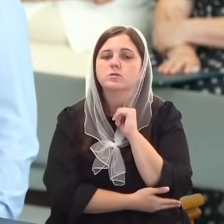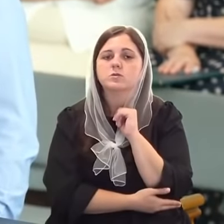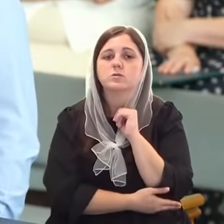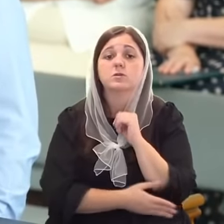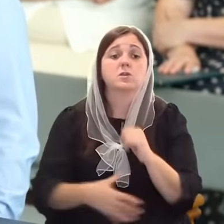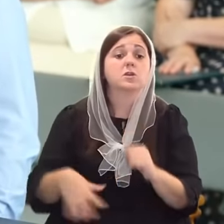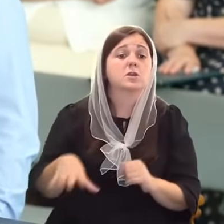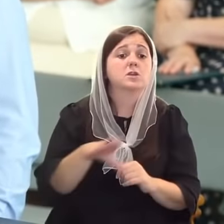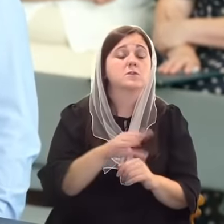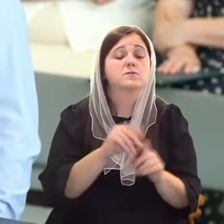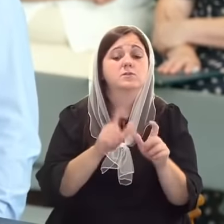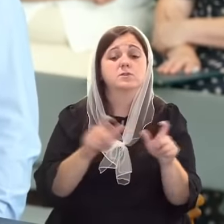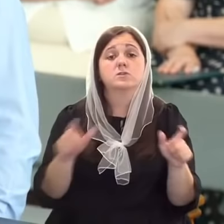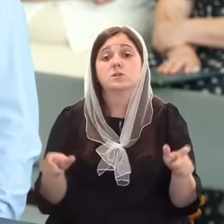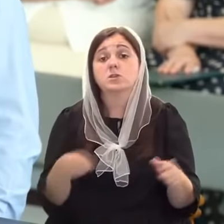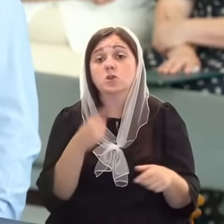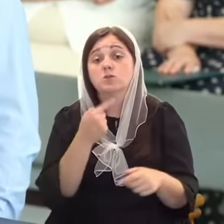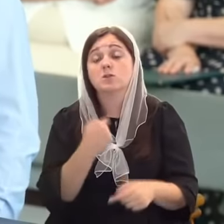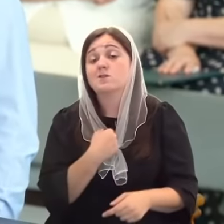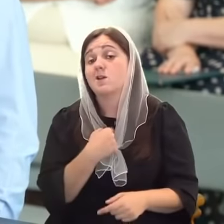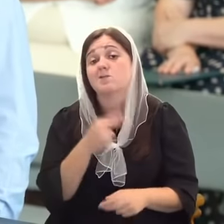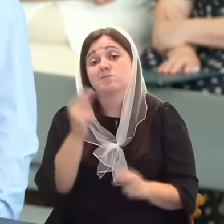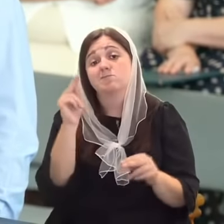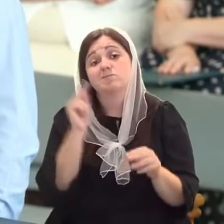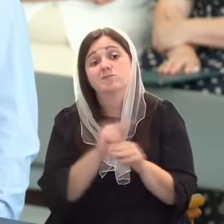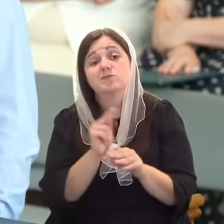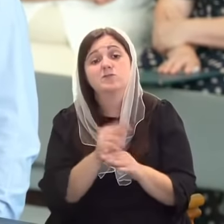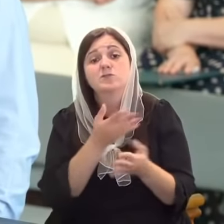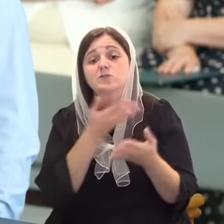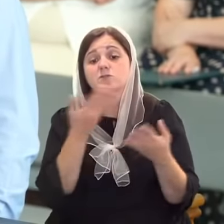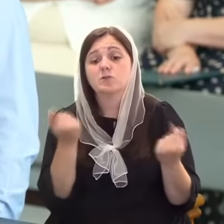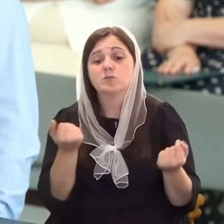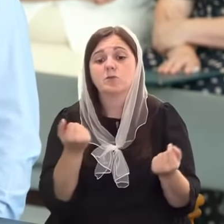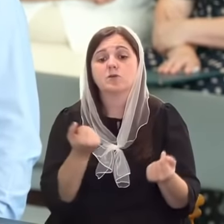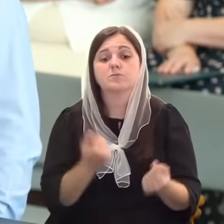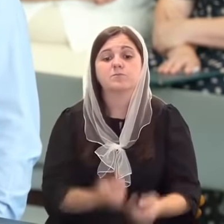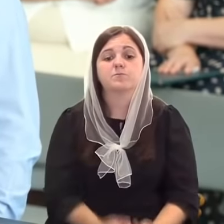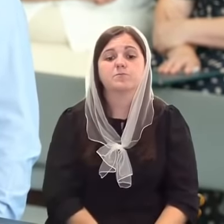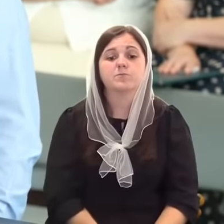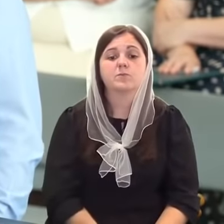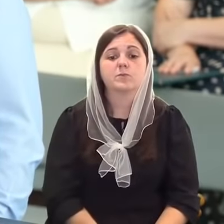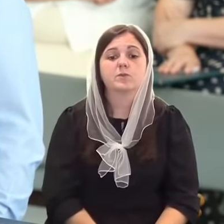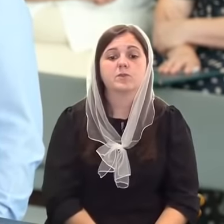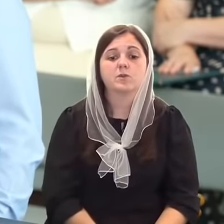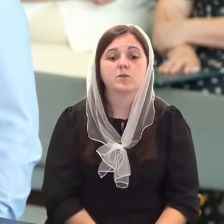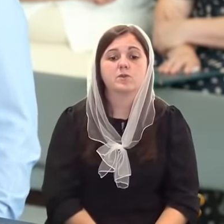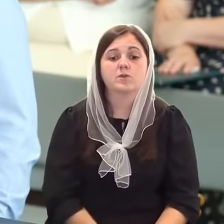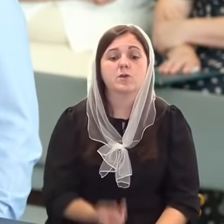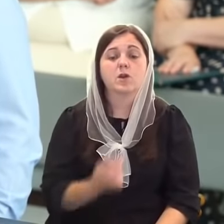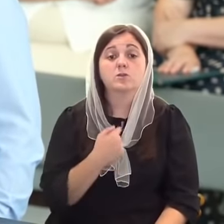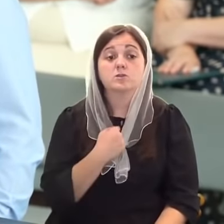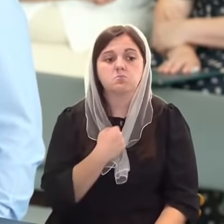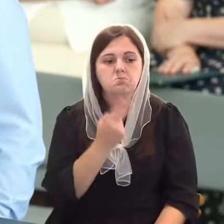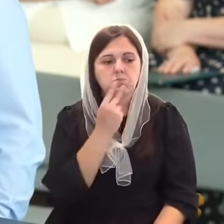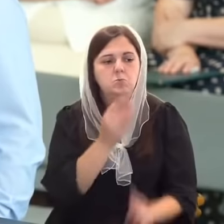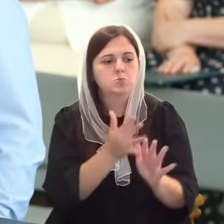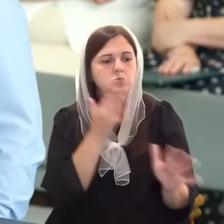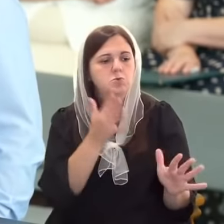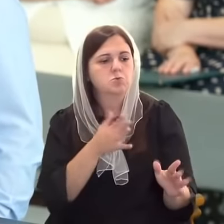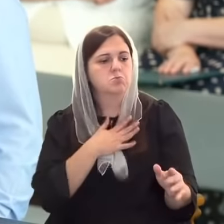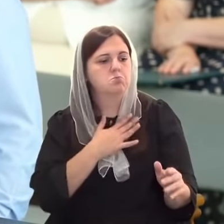И все дети говорят, я не выучил. Один там два стиха выучил, три стиха. И я смотрю, очередь доходит до